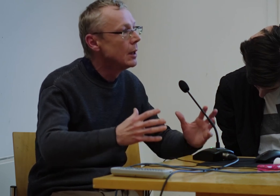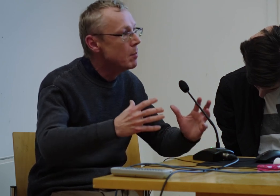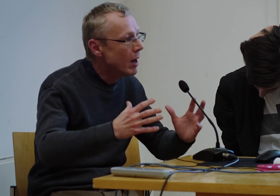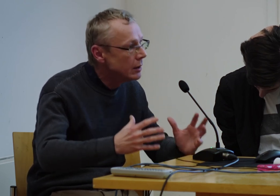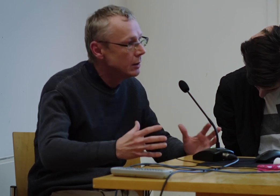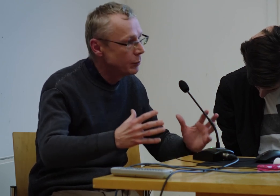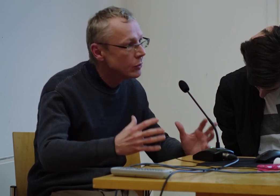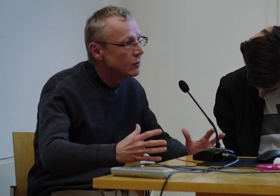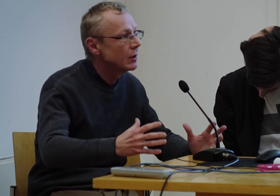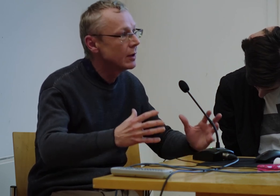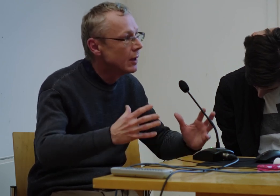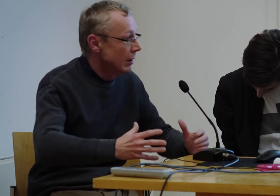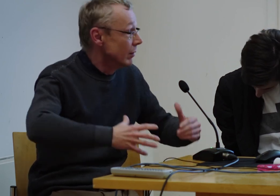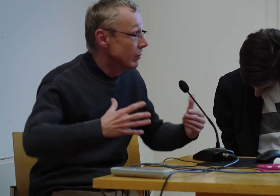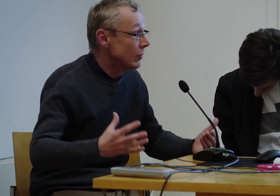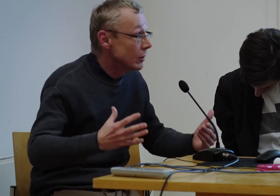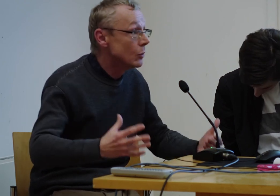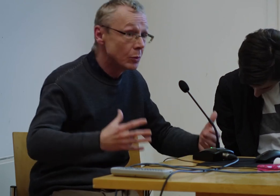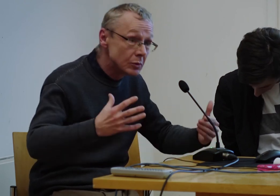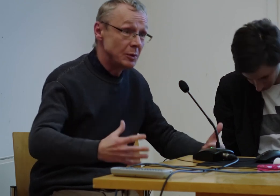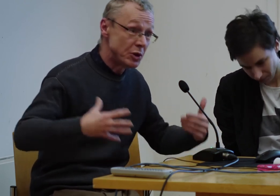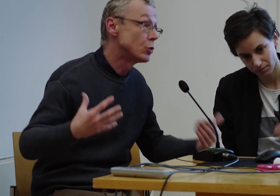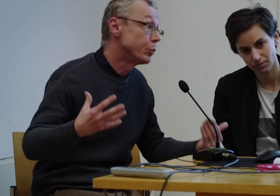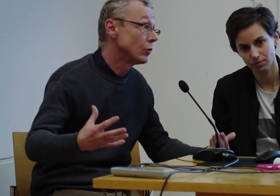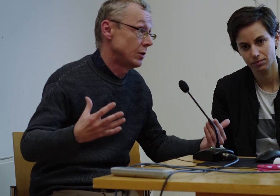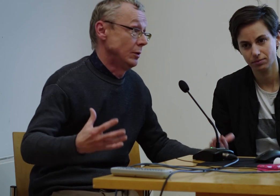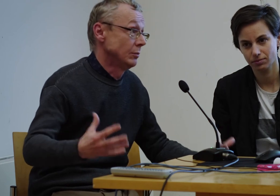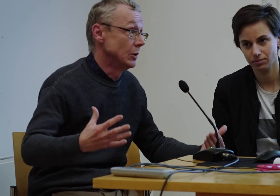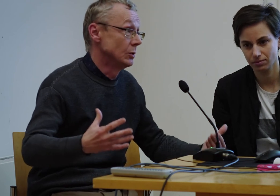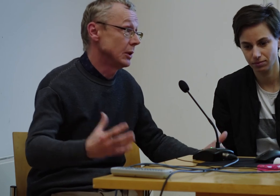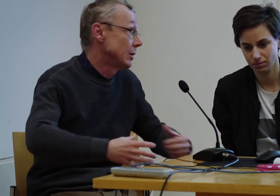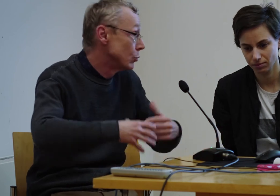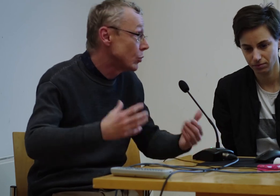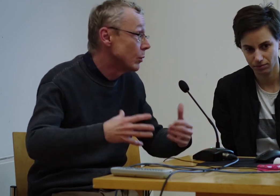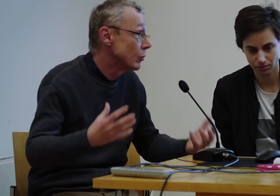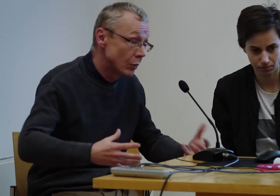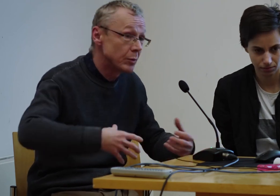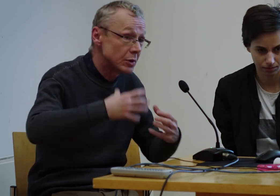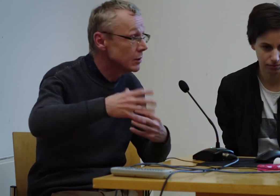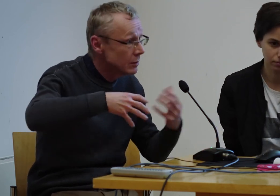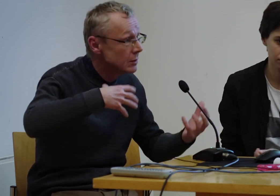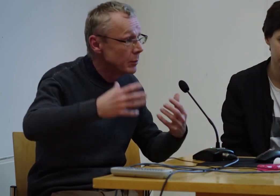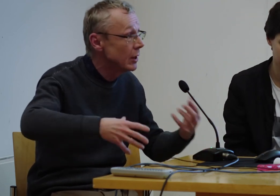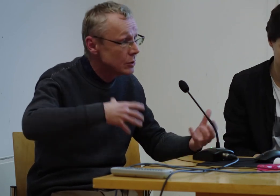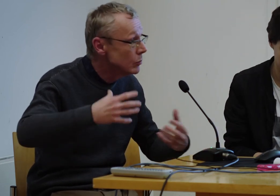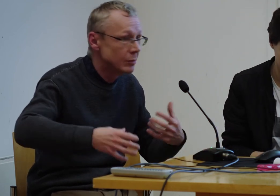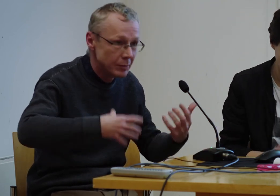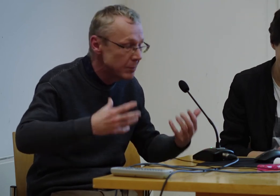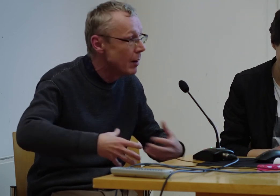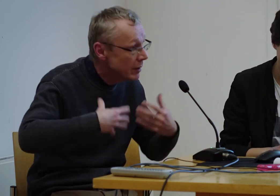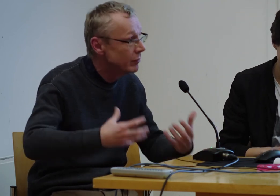který mají dispozice vlastně toho, té přístupnosti. Jo, tak už to samo o sobě prostě znamená,